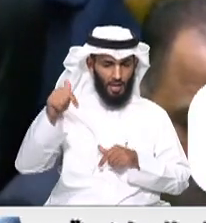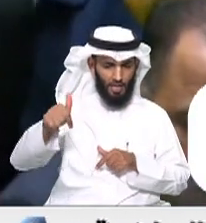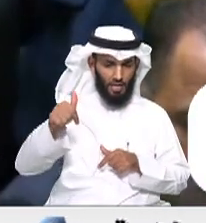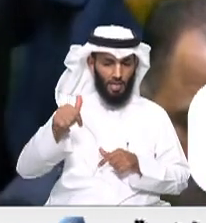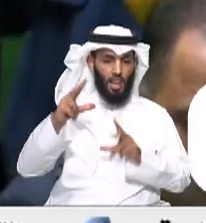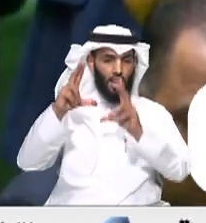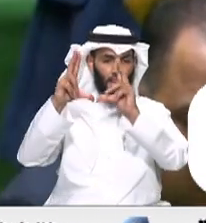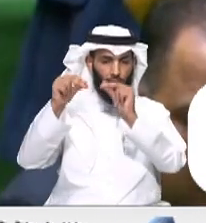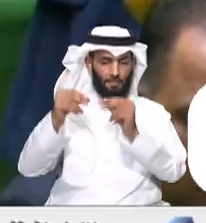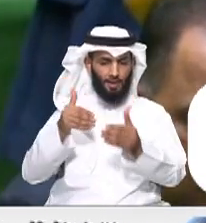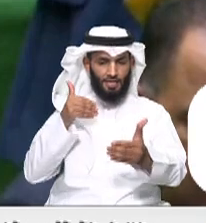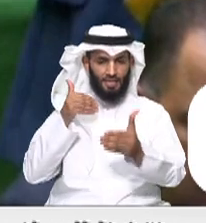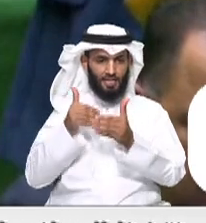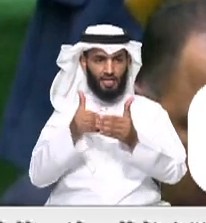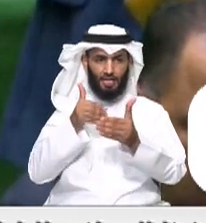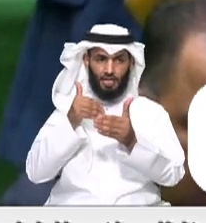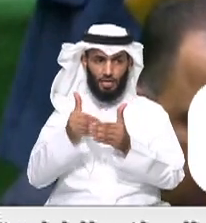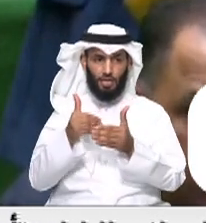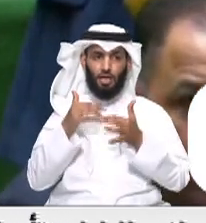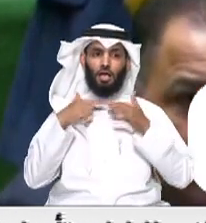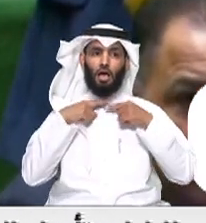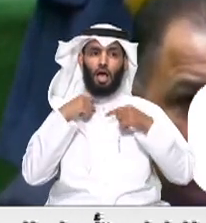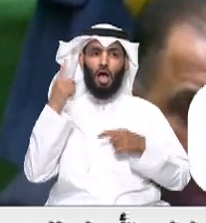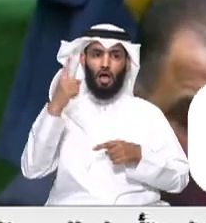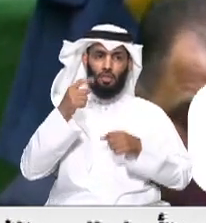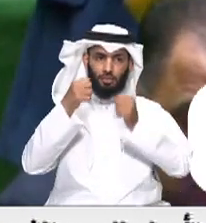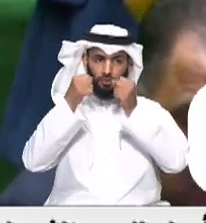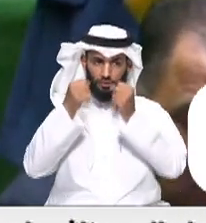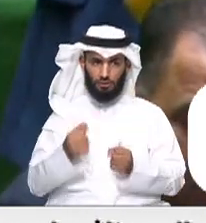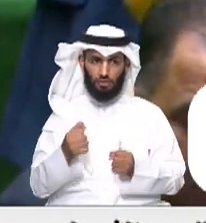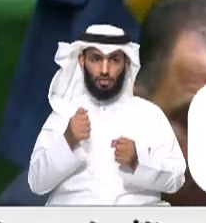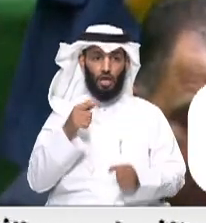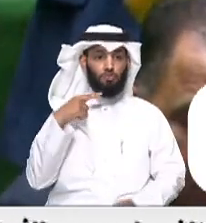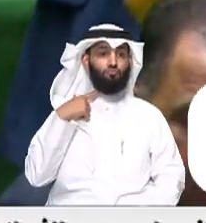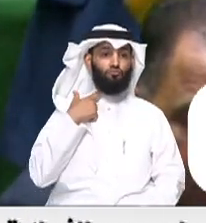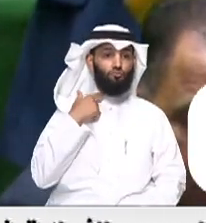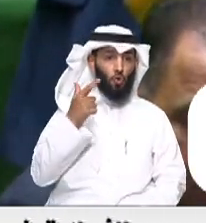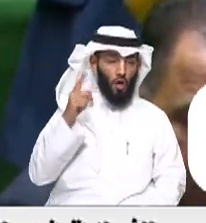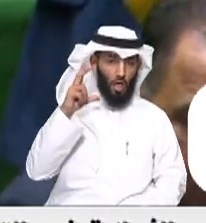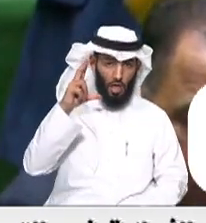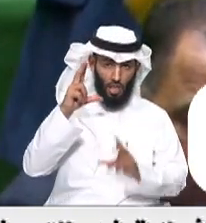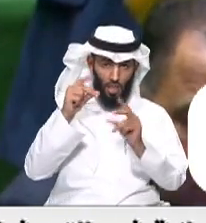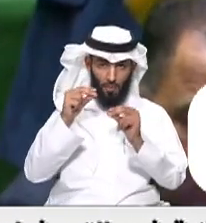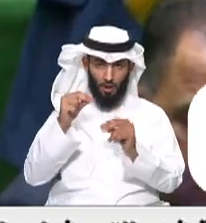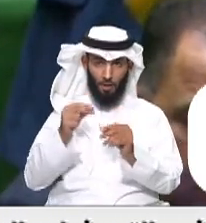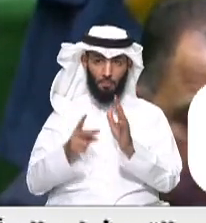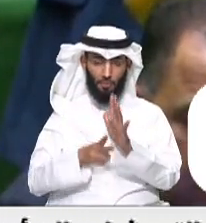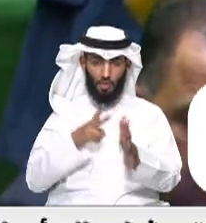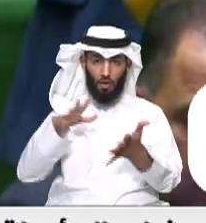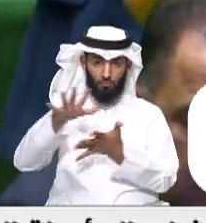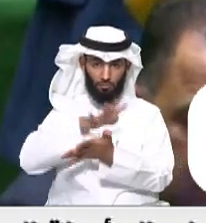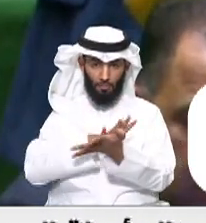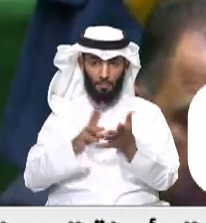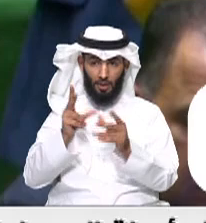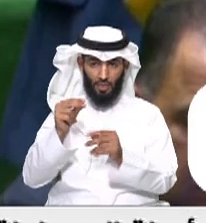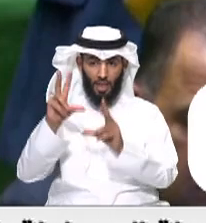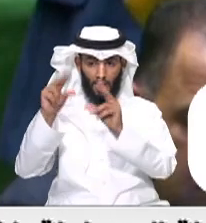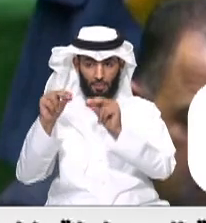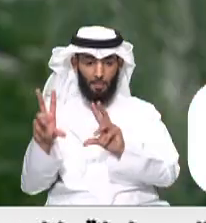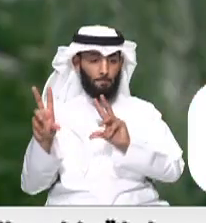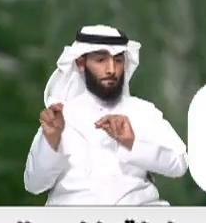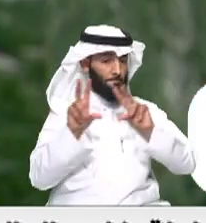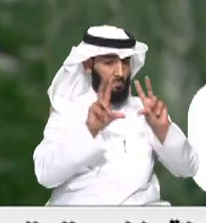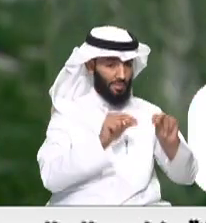الحافة، ولا أحد في العالم يسمح بأن تصبح لبنان غزة أخرى. المدنيون هم من يدفعوا